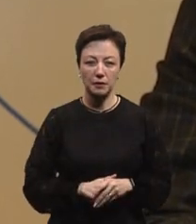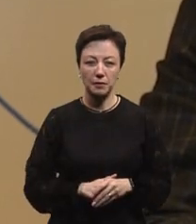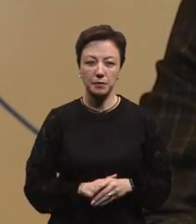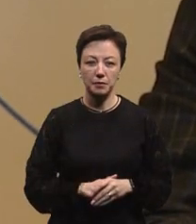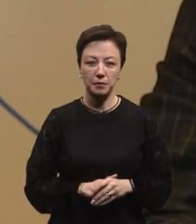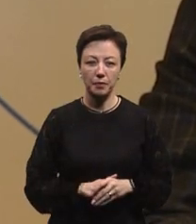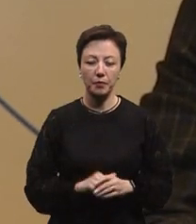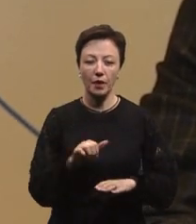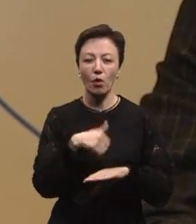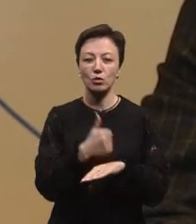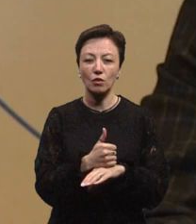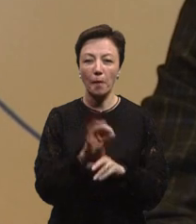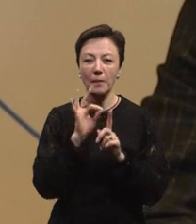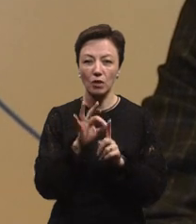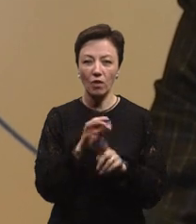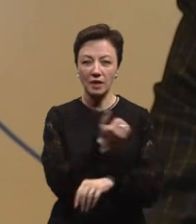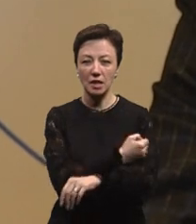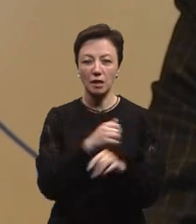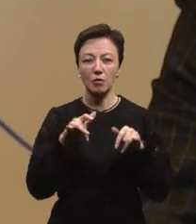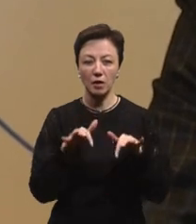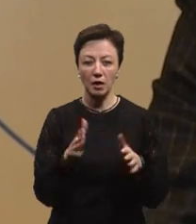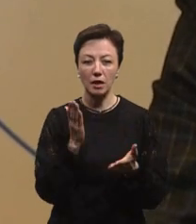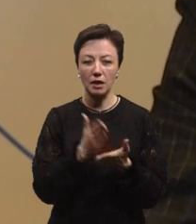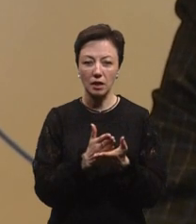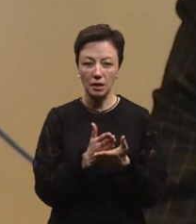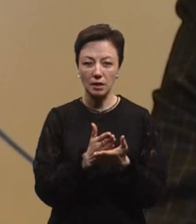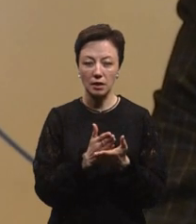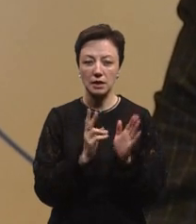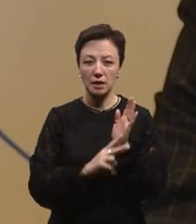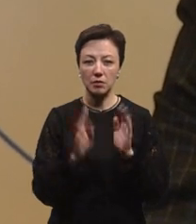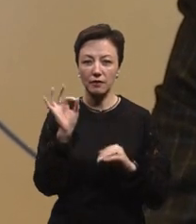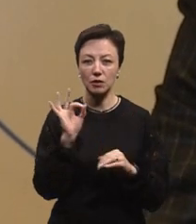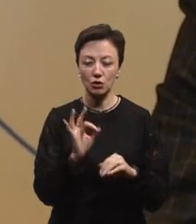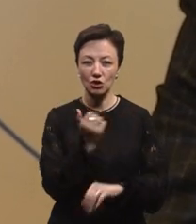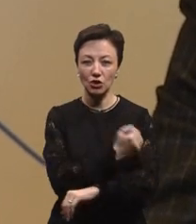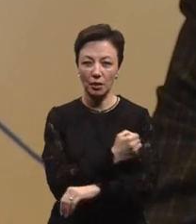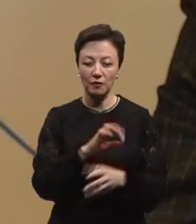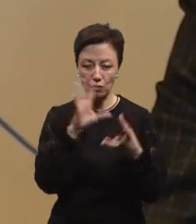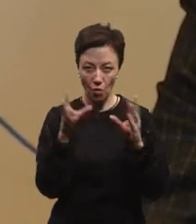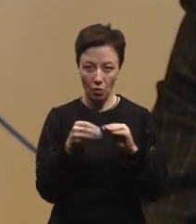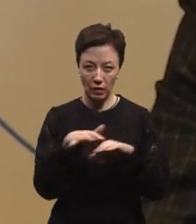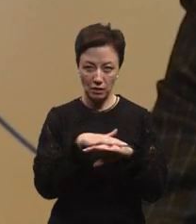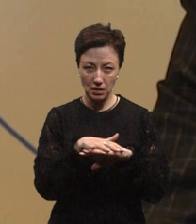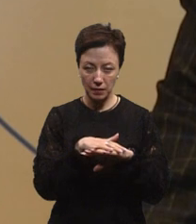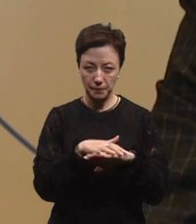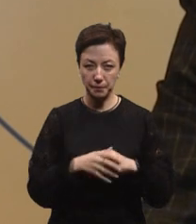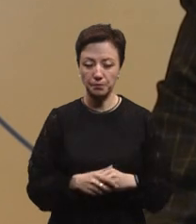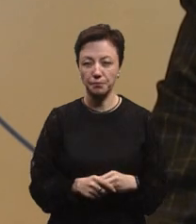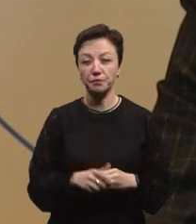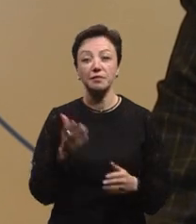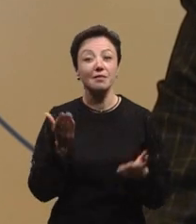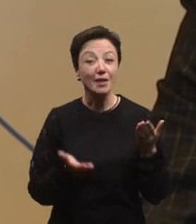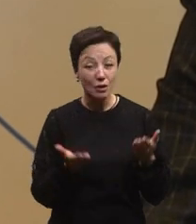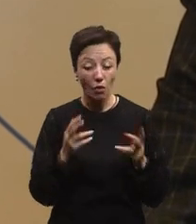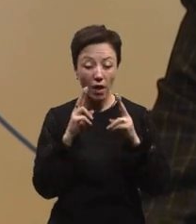Костенко основною метою вакцинальної компанії є 70% щеплення від всього населення і якщо